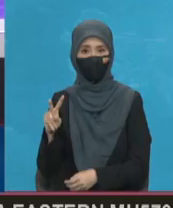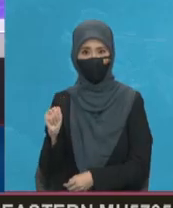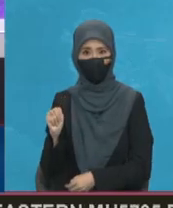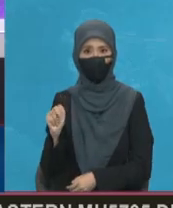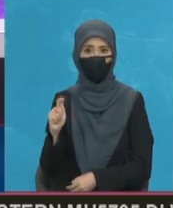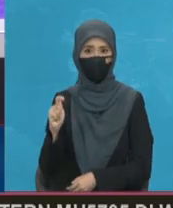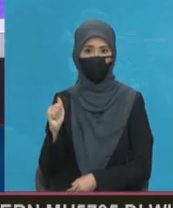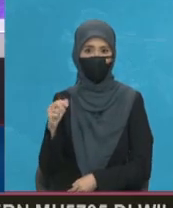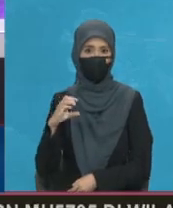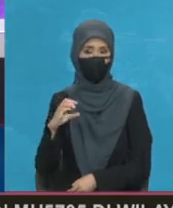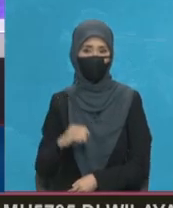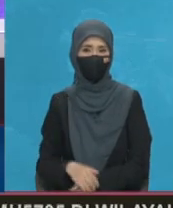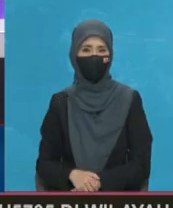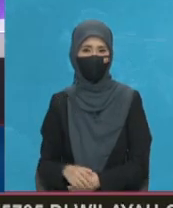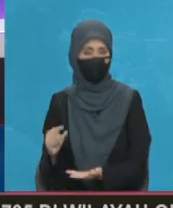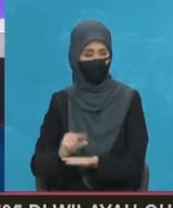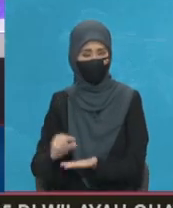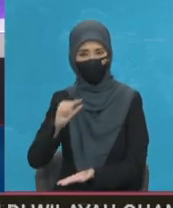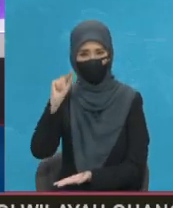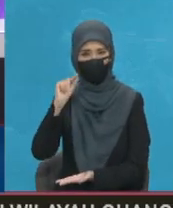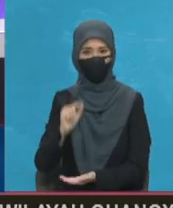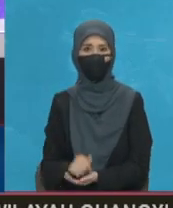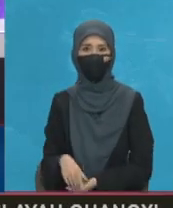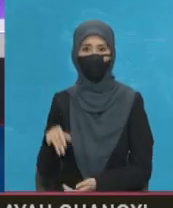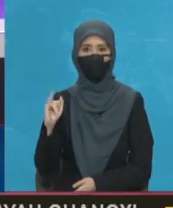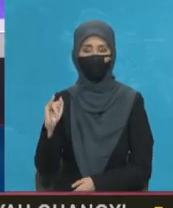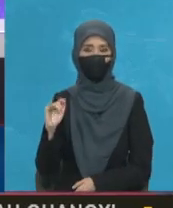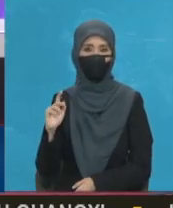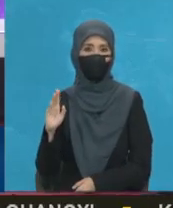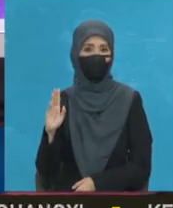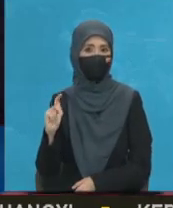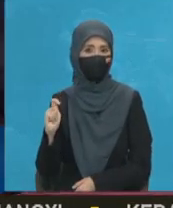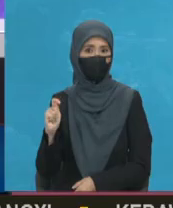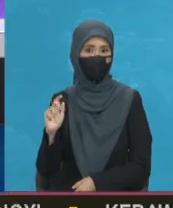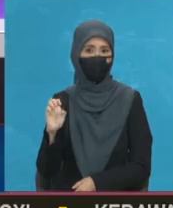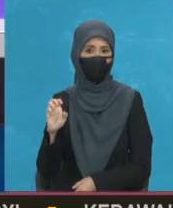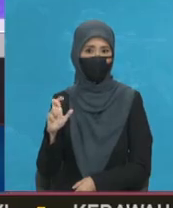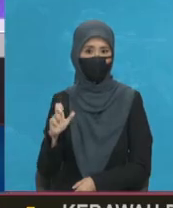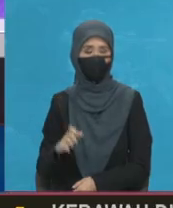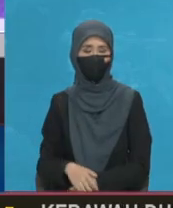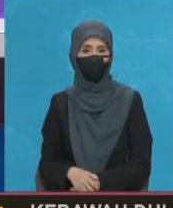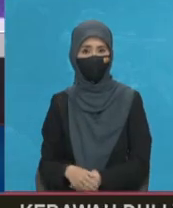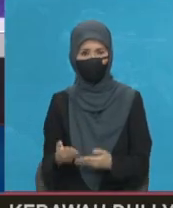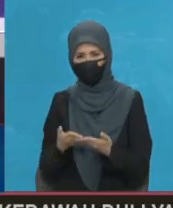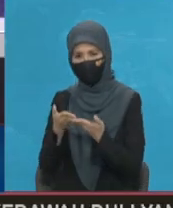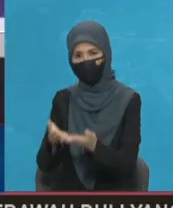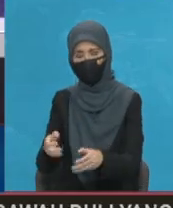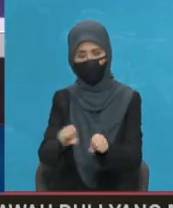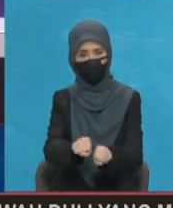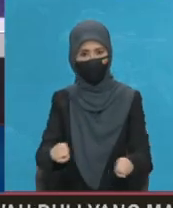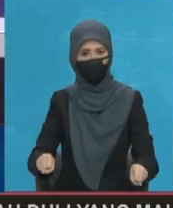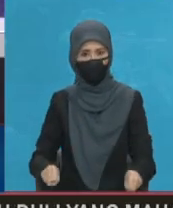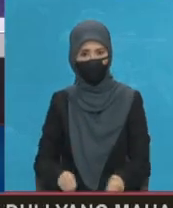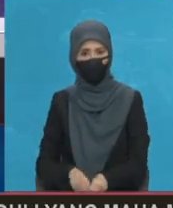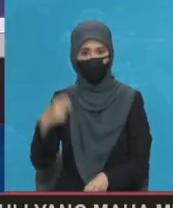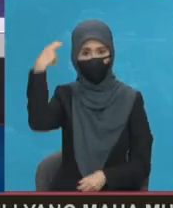graduan graduan adalah dari EBD School of hospitality penyampaian segel disempurnakan oleh orang Haji Muhammad